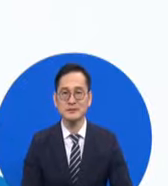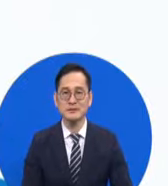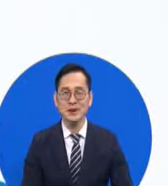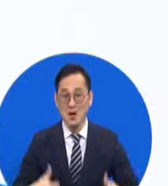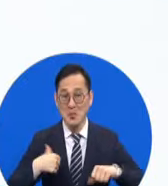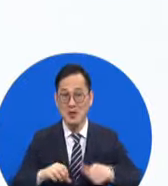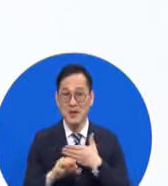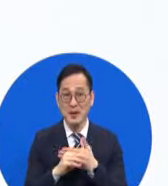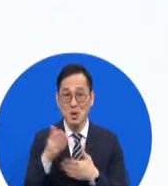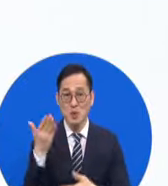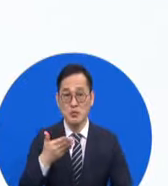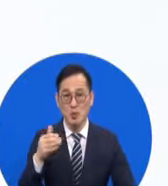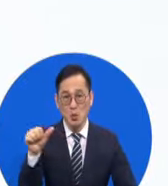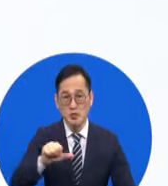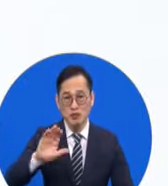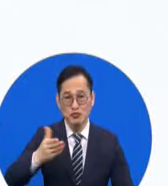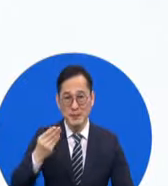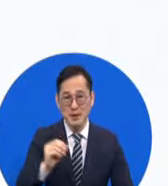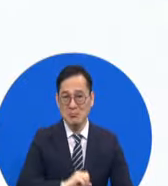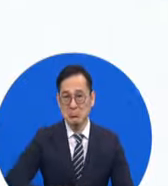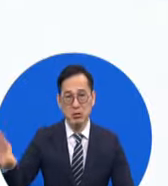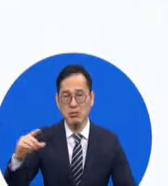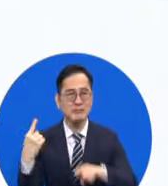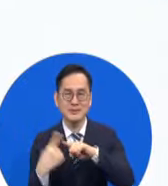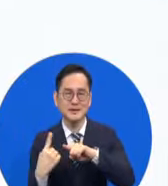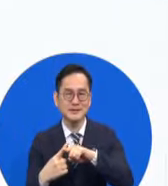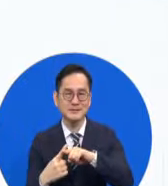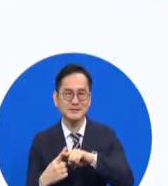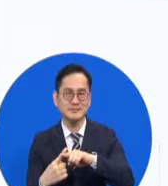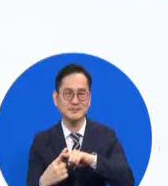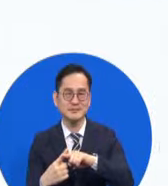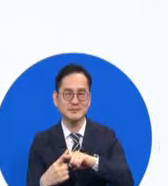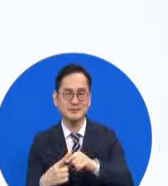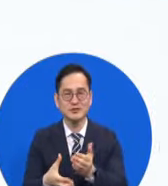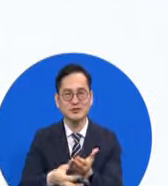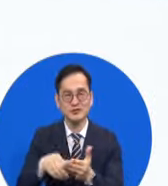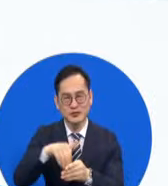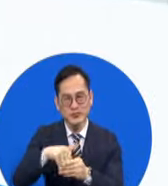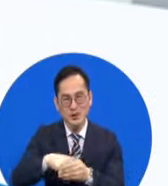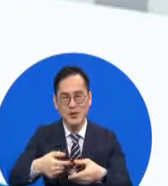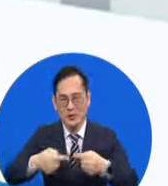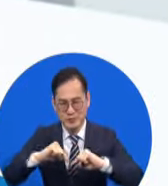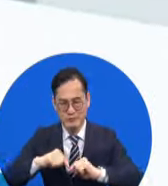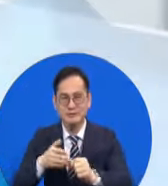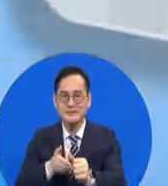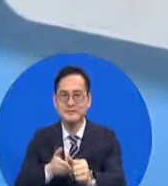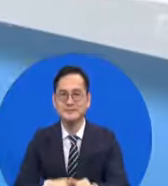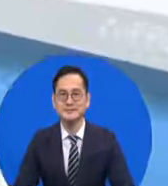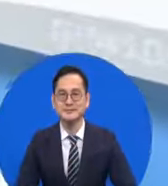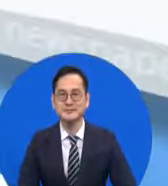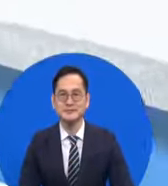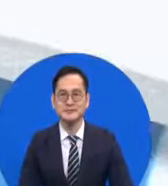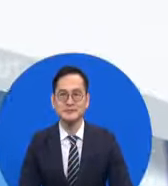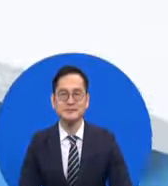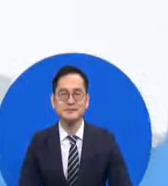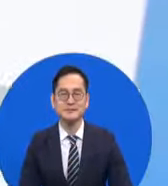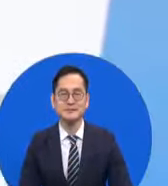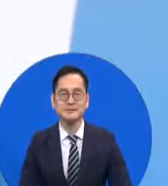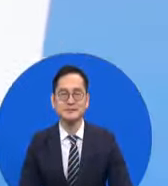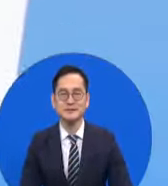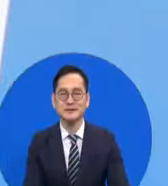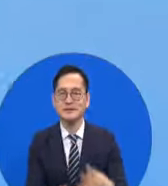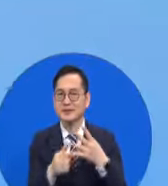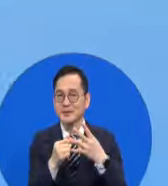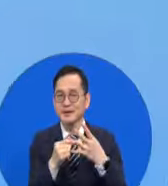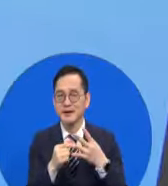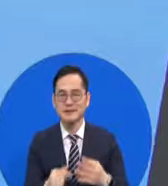그냥 버리는 겁니다. 꼭 투표하시기 바라겠습니다. 이어서 다음 키워드입니다. 세 번째 키워드